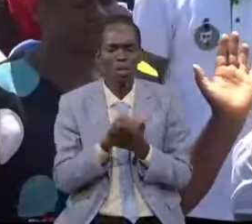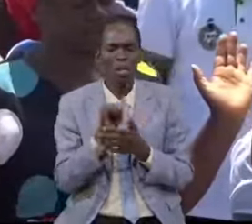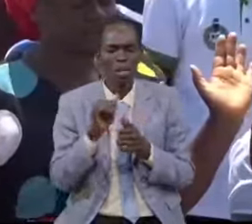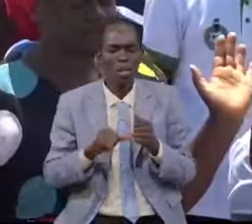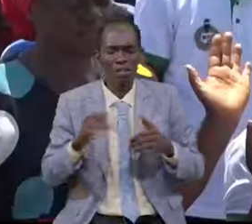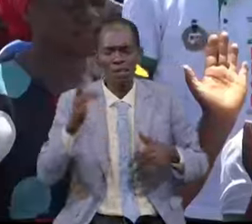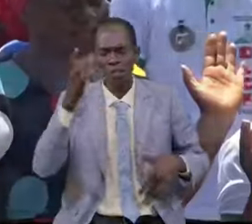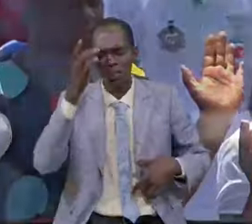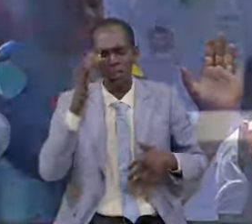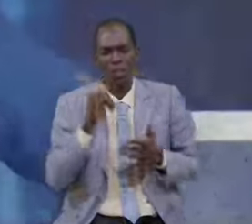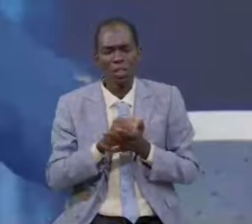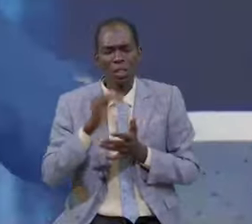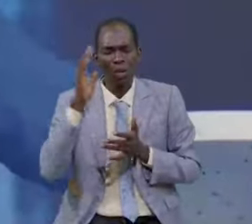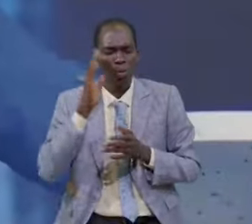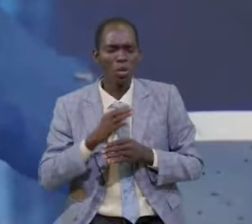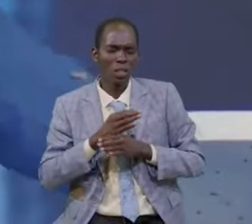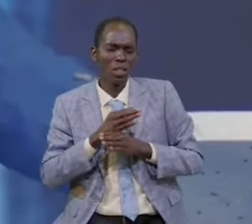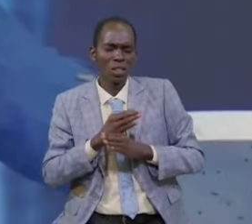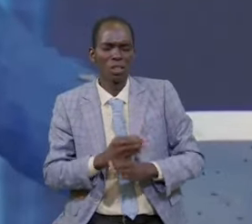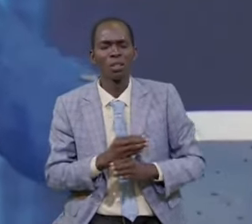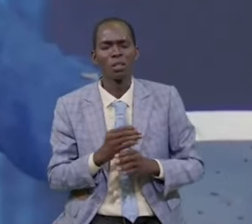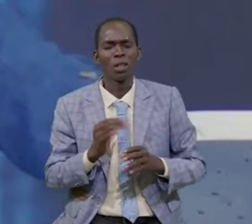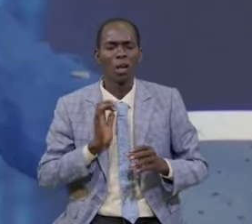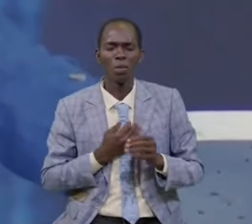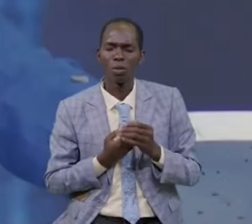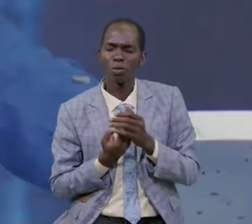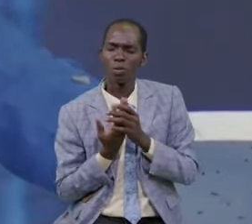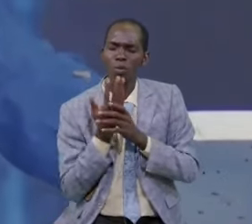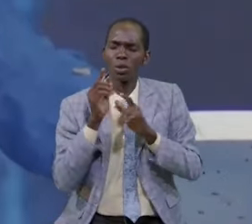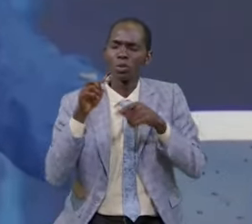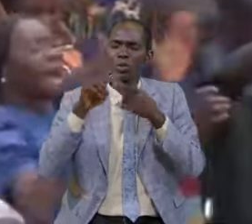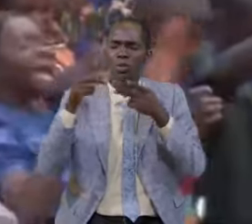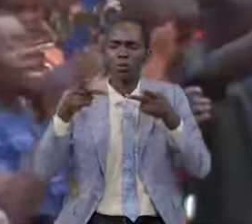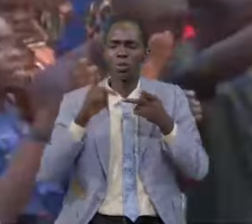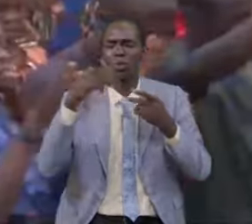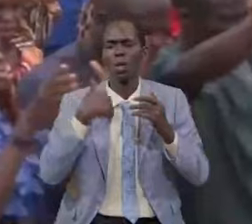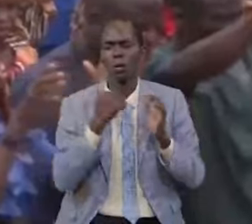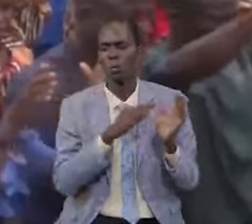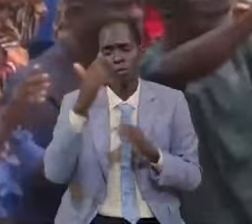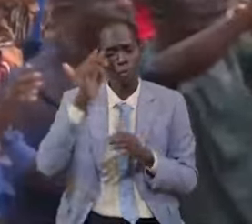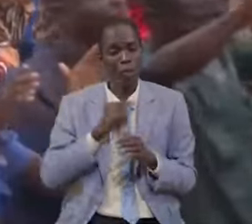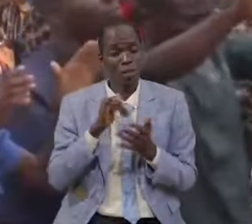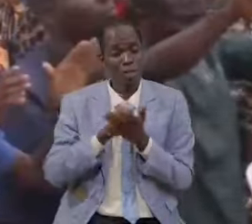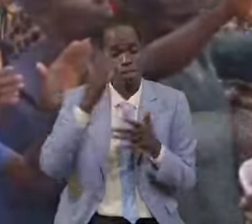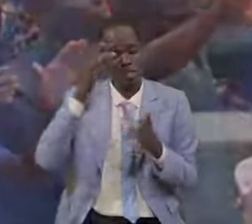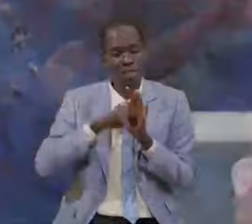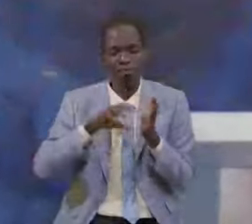qui empêchera notre montée au lieu que tu as destiné pour nous, ôte cette maladie.